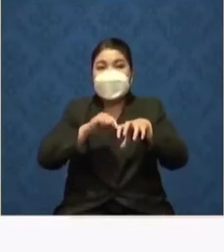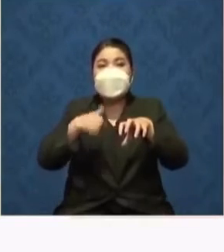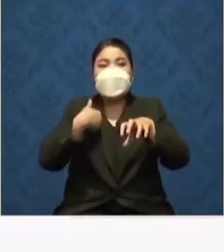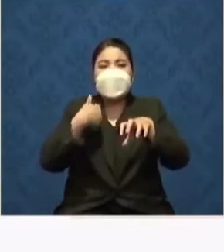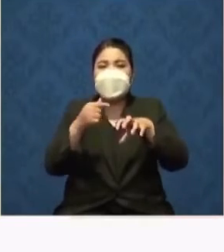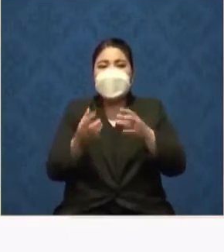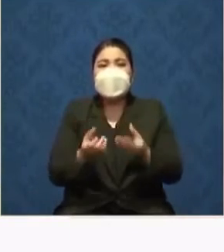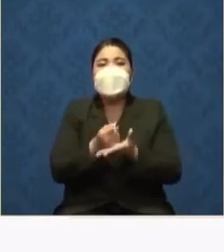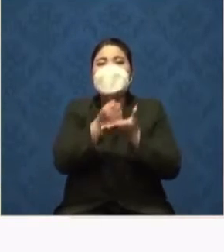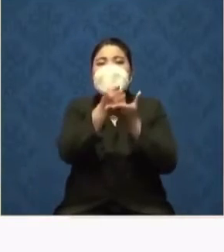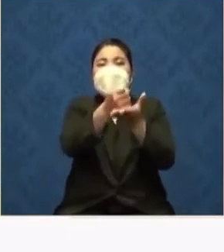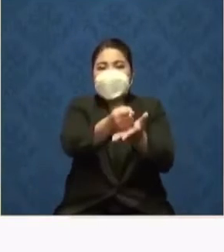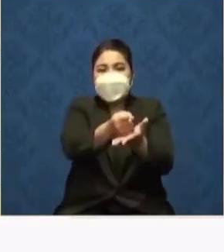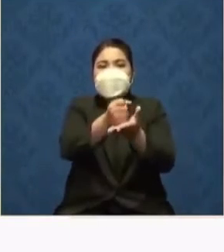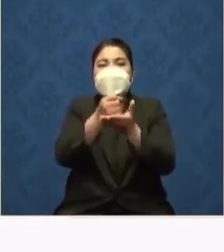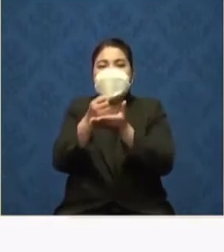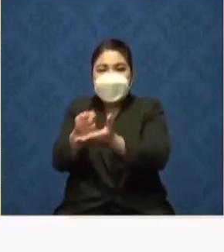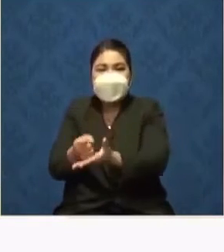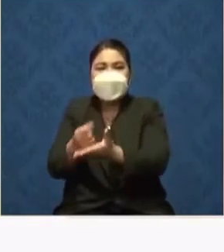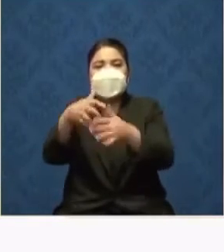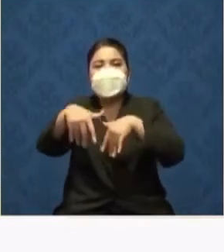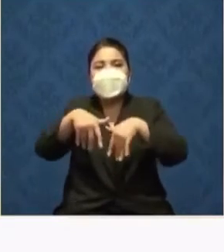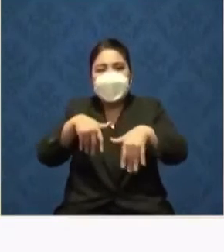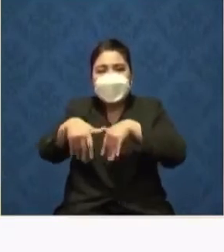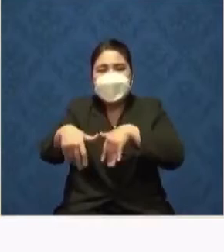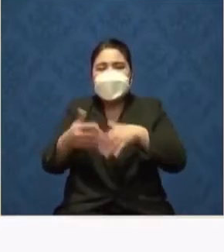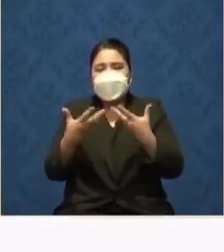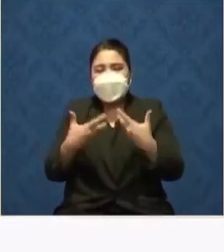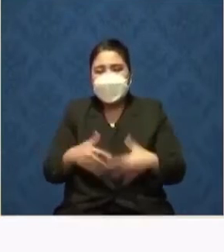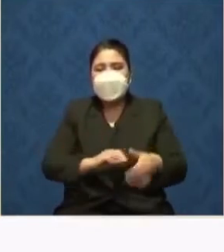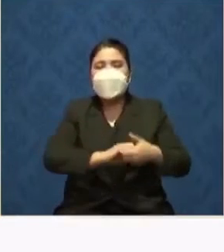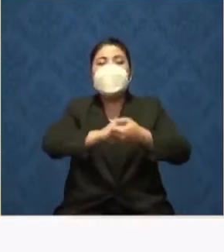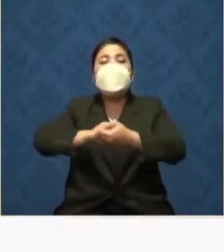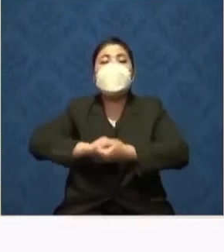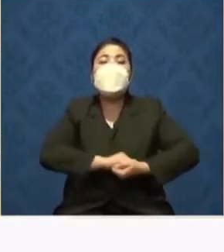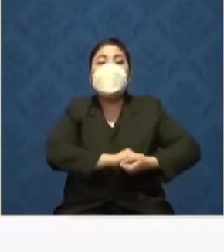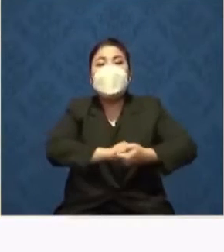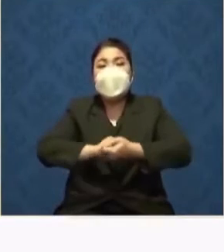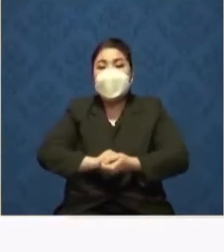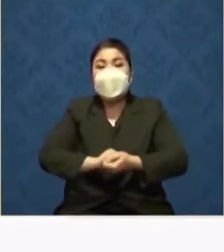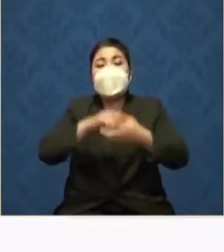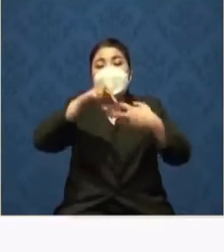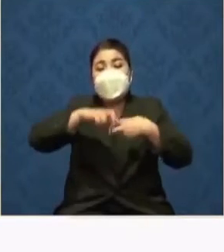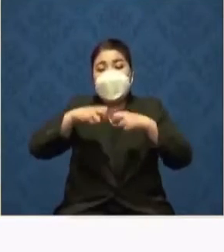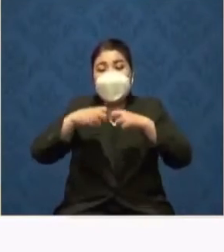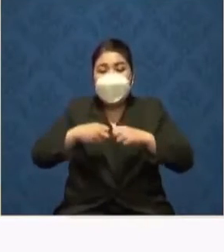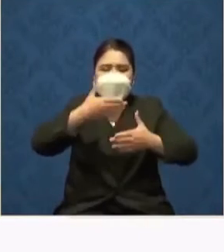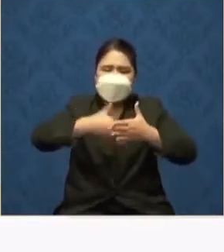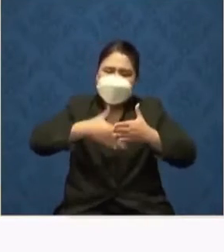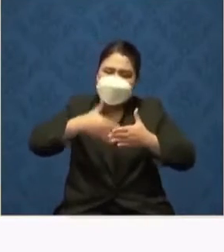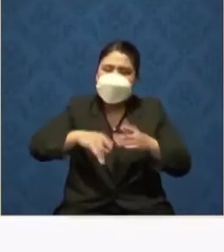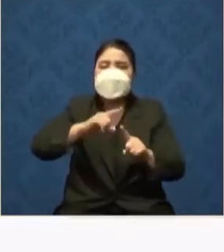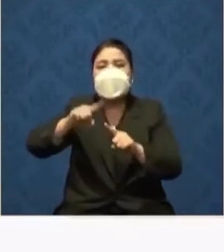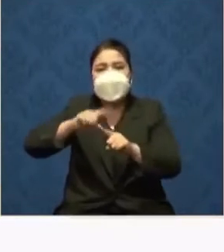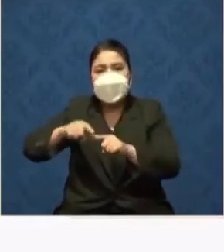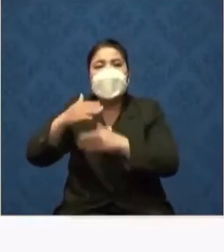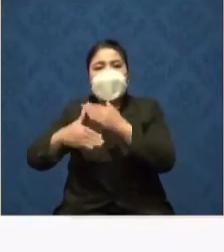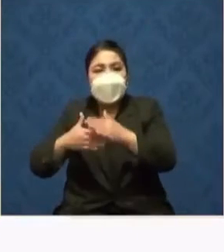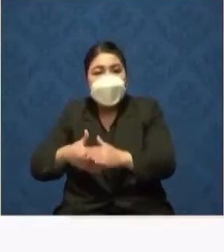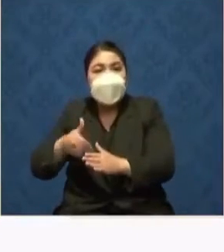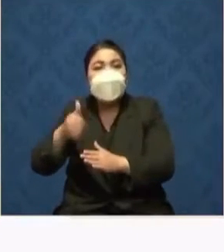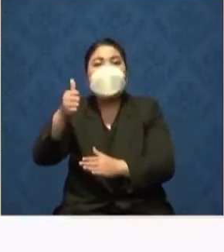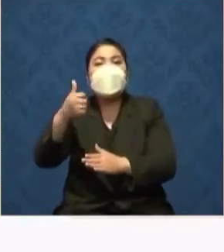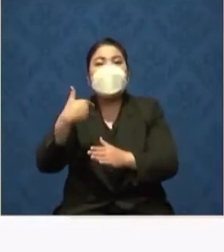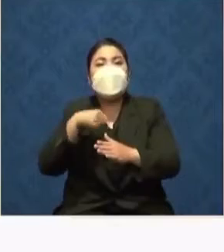สพติดนะคะพลเอกประยุทธ์ก็บอกขอบคุณในความห่วงใยเกี่ยวกับเรื่องยาเสพติดค่ะแล้วก็ย้ำว่าเป็นภารกิจสำคัญที่สุดของรัฐบาลนี้ด